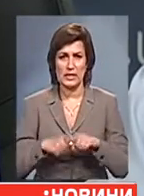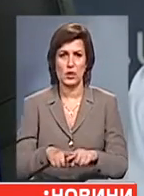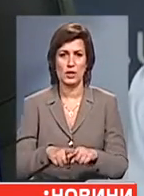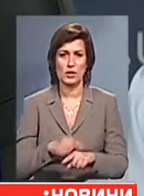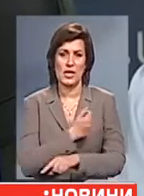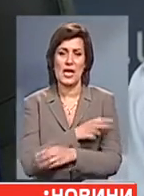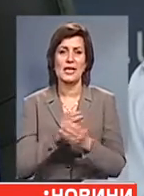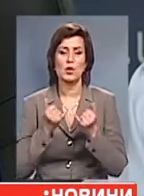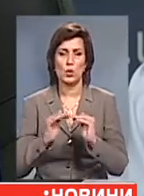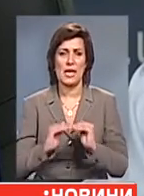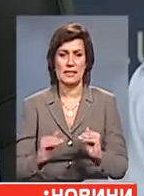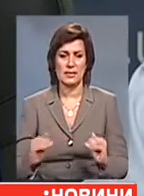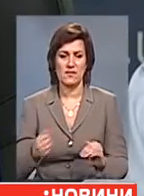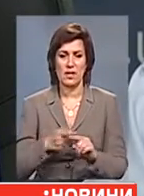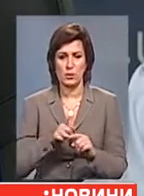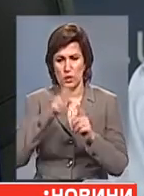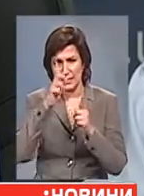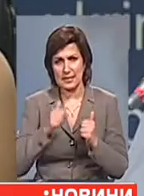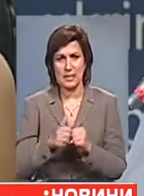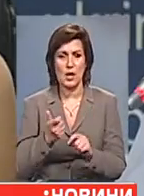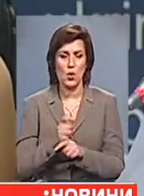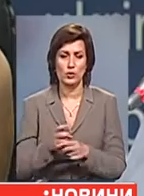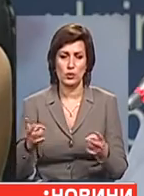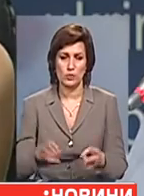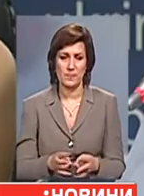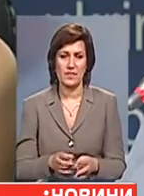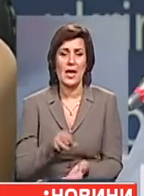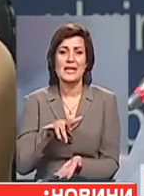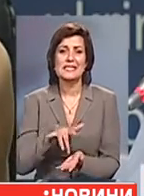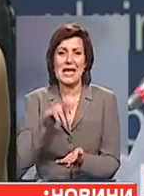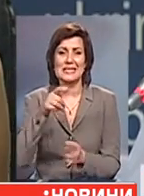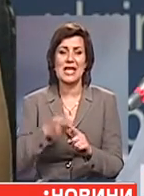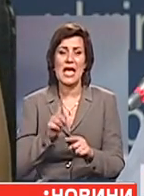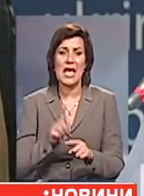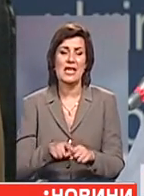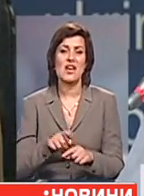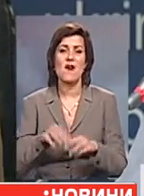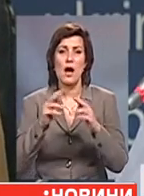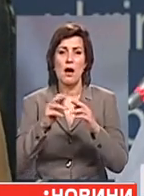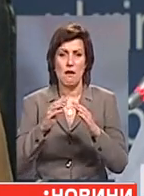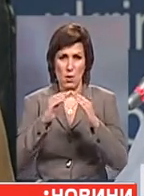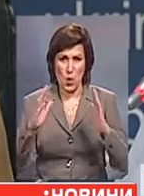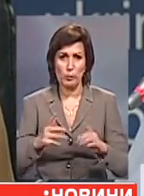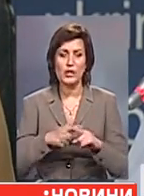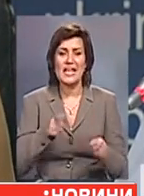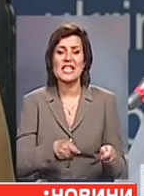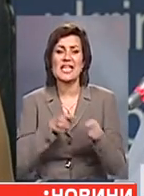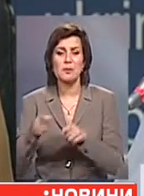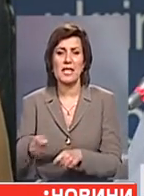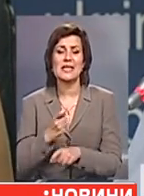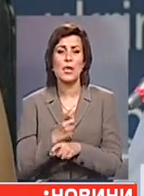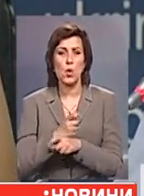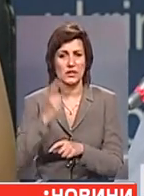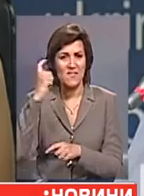высокотехнологичную клинику для детей, в котором страна очень нуждается. Сердце этого корпуса – это трансплантация костного мозга. И